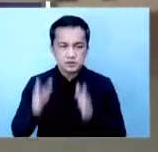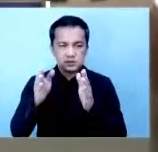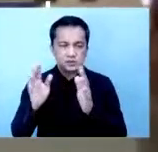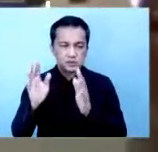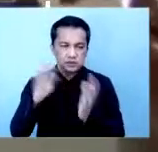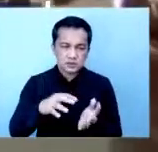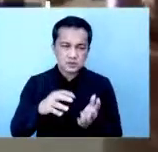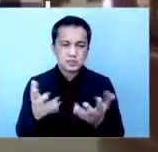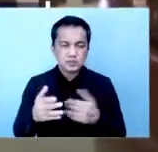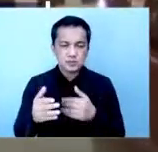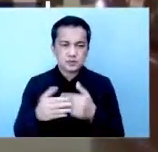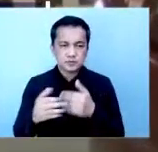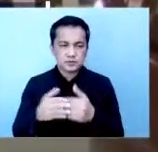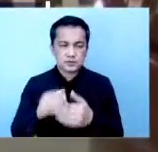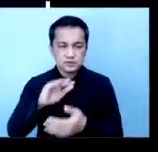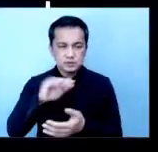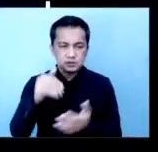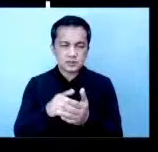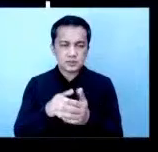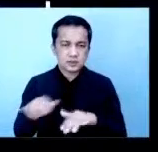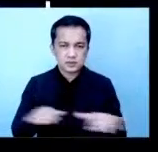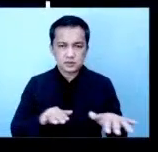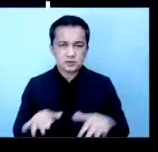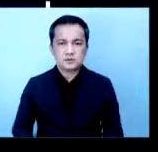saan malapit ang epicenter ng lindol.